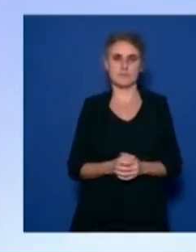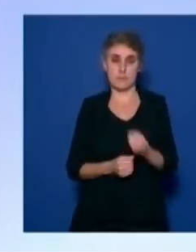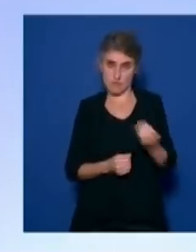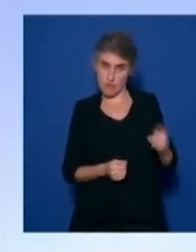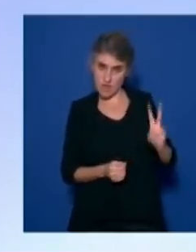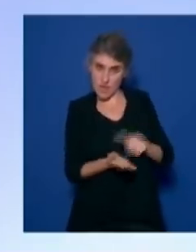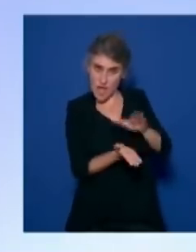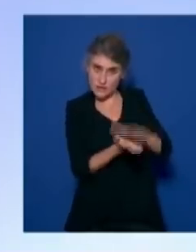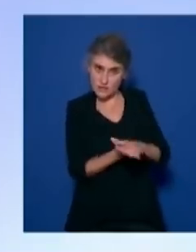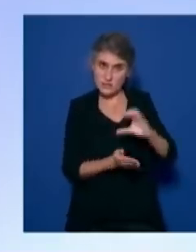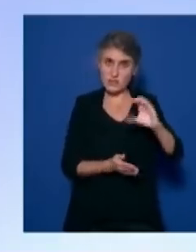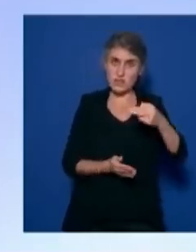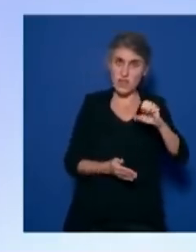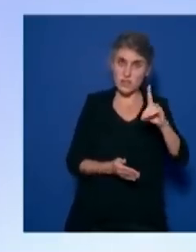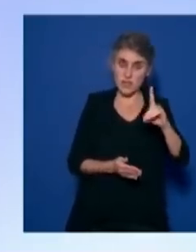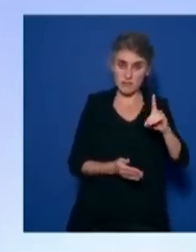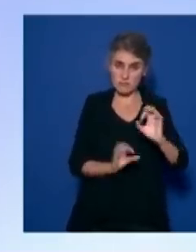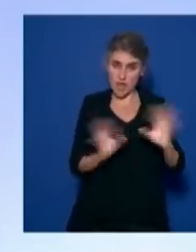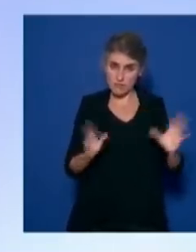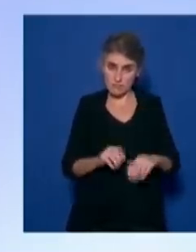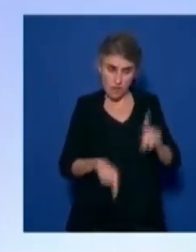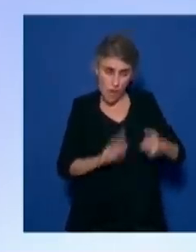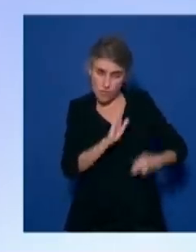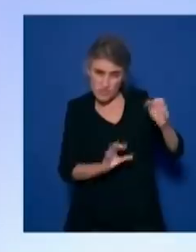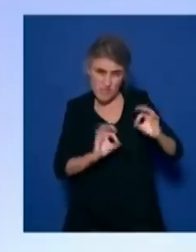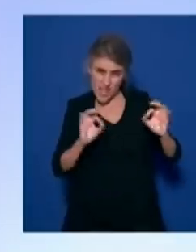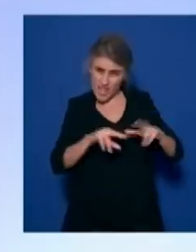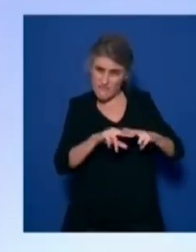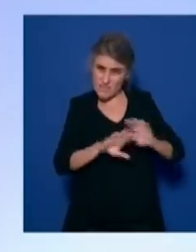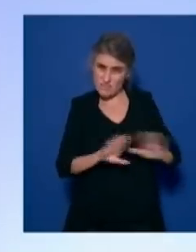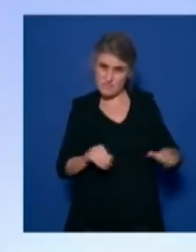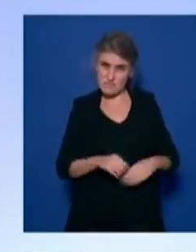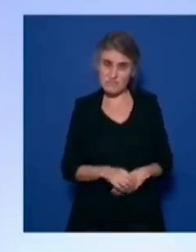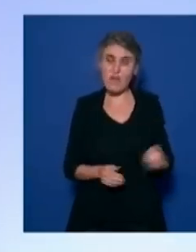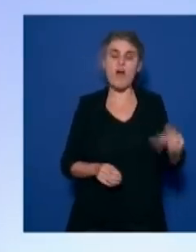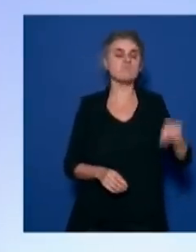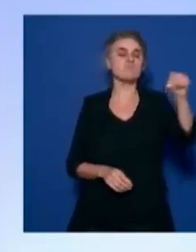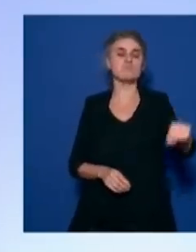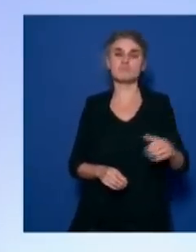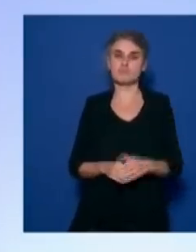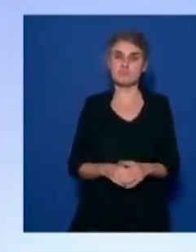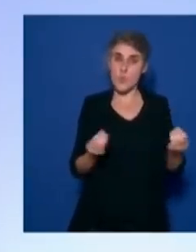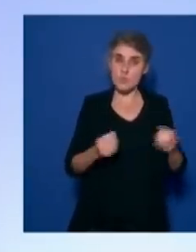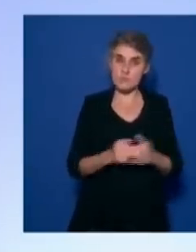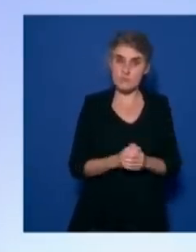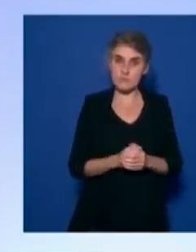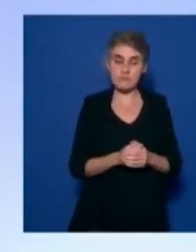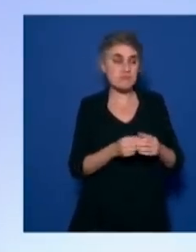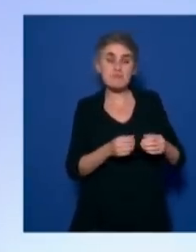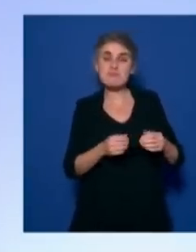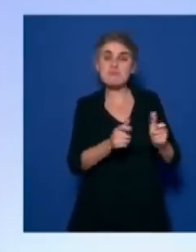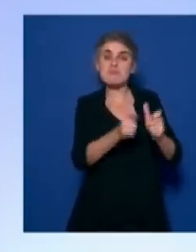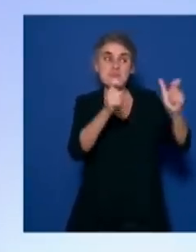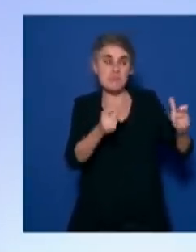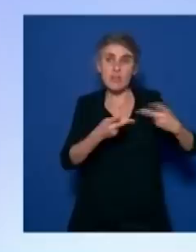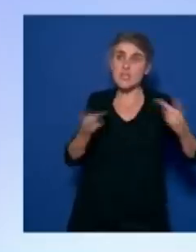cned parfois ils ne reçoivent aucune éducation mais ils vont dans des structures qu'ils sont nullement déclaré la semaine dernière nous en avons